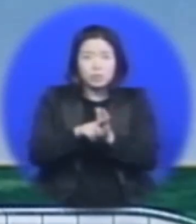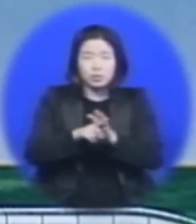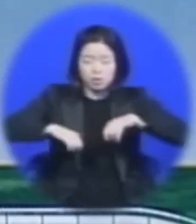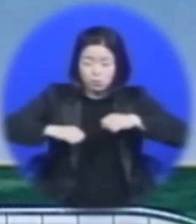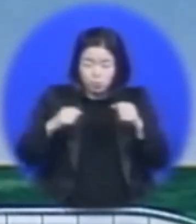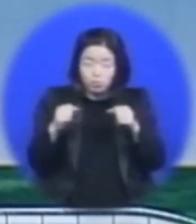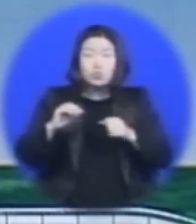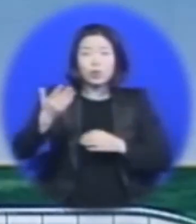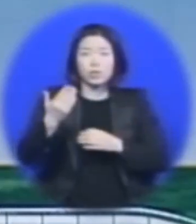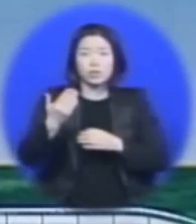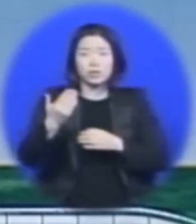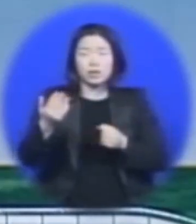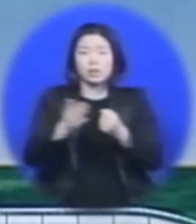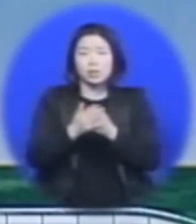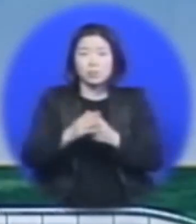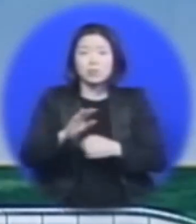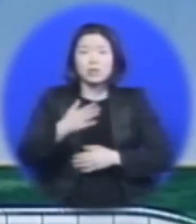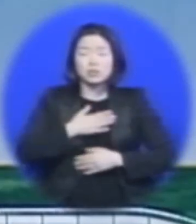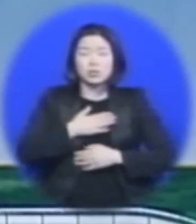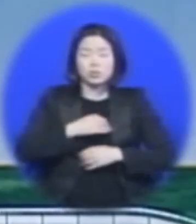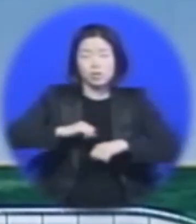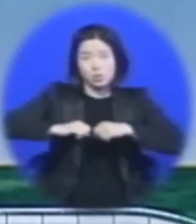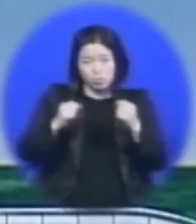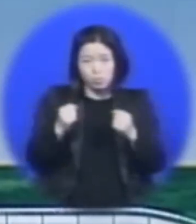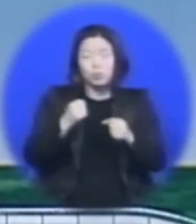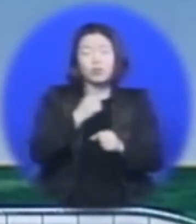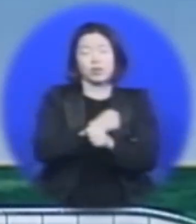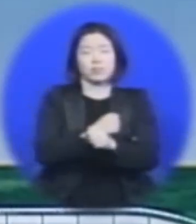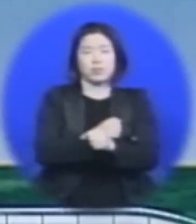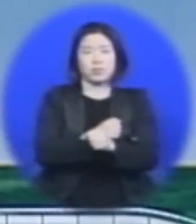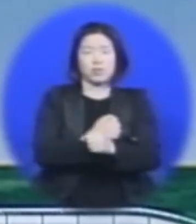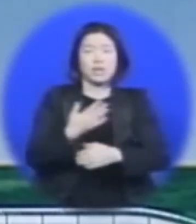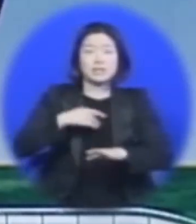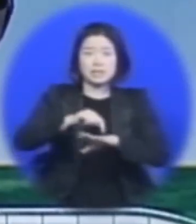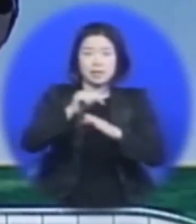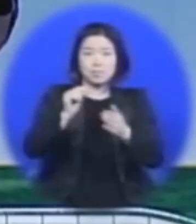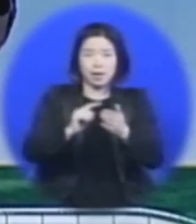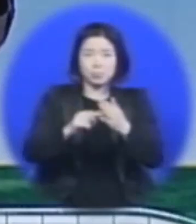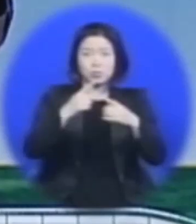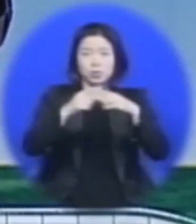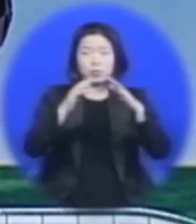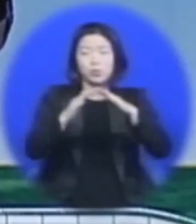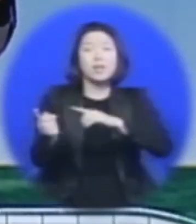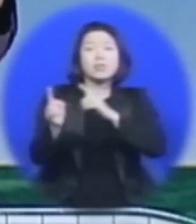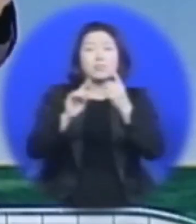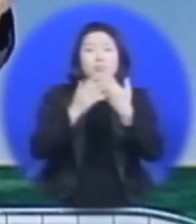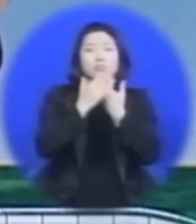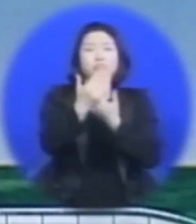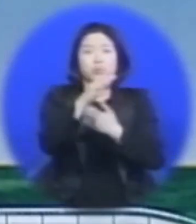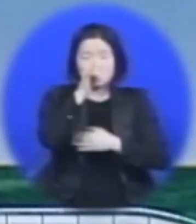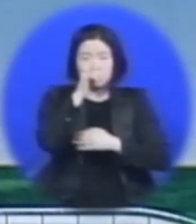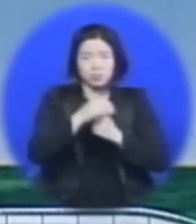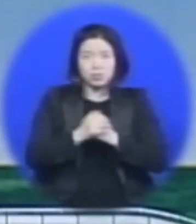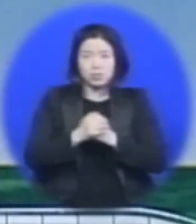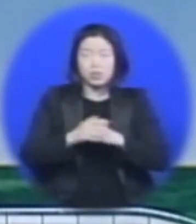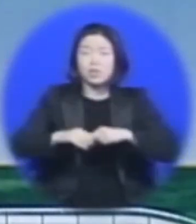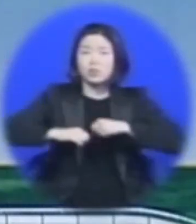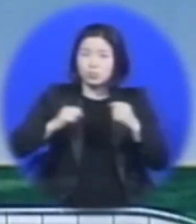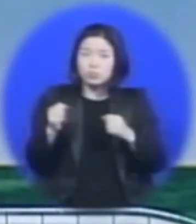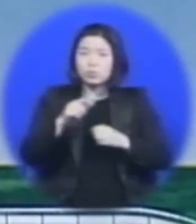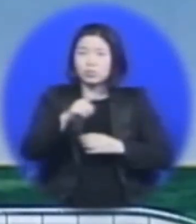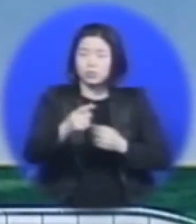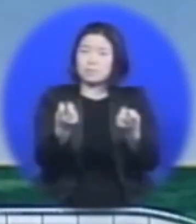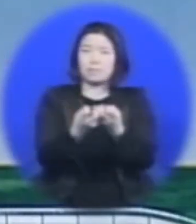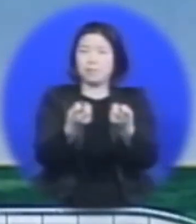하더라 그래서 저는 순종을 하려고 한 거지요 제 마음은 교회 부흥에 있었습니다 순종은